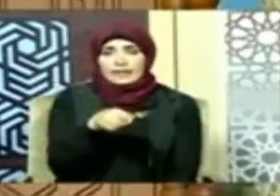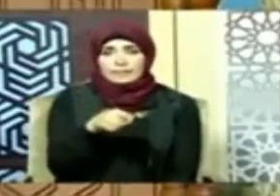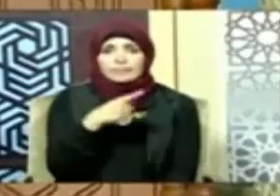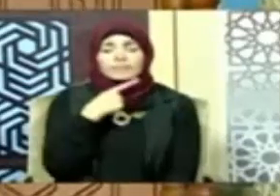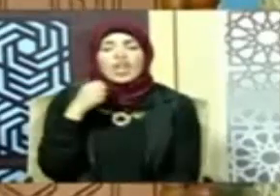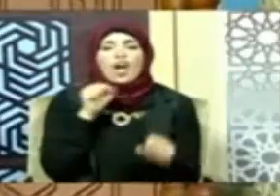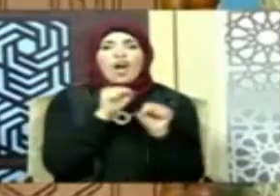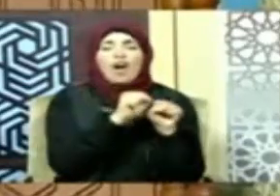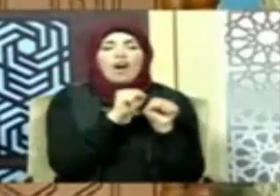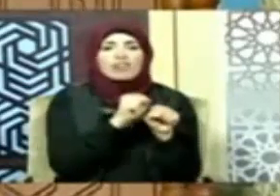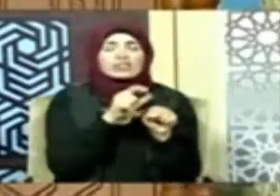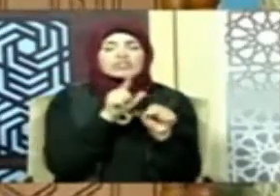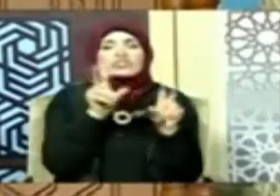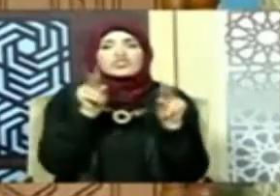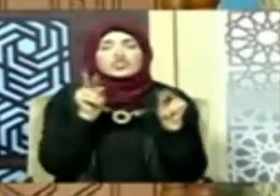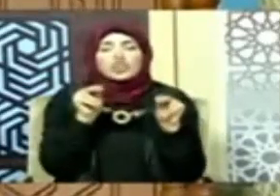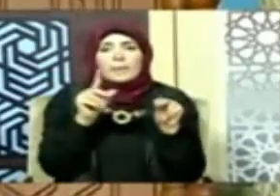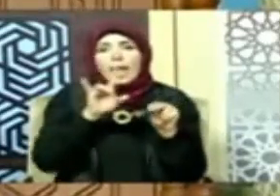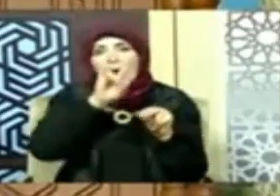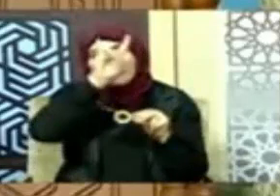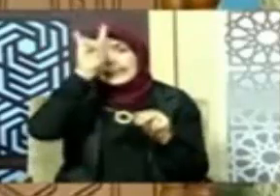أخص صفات إبليس،